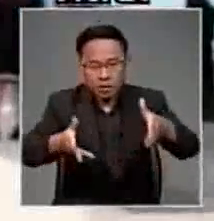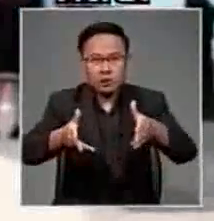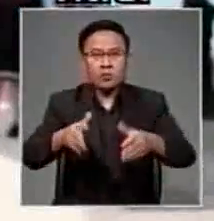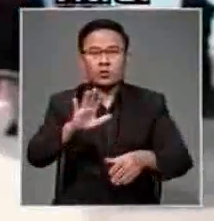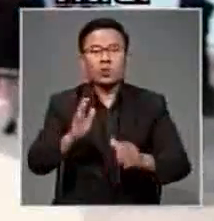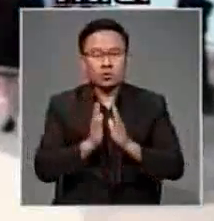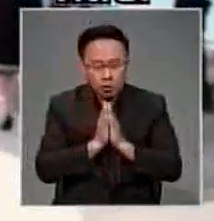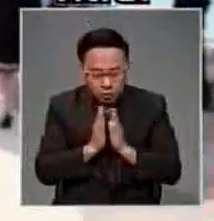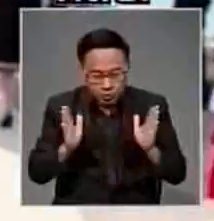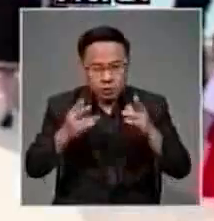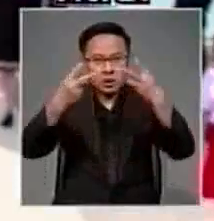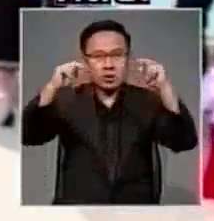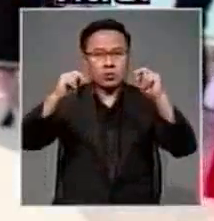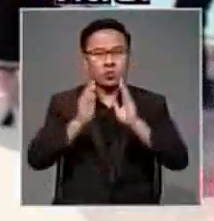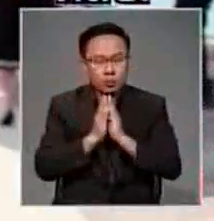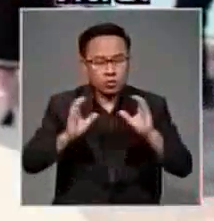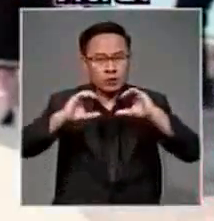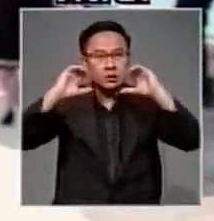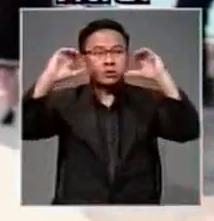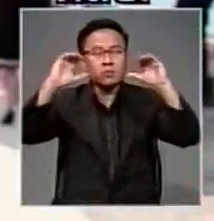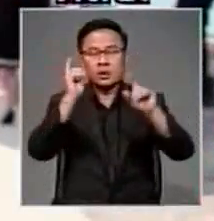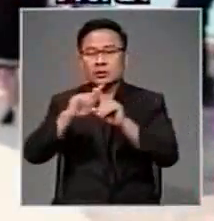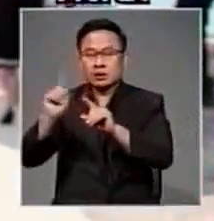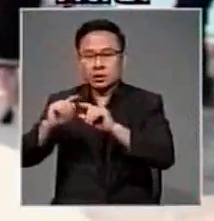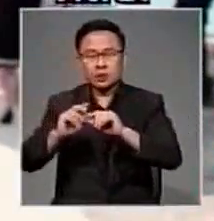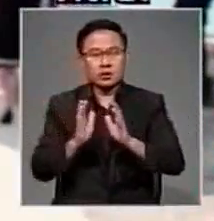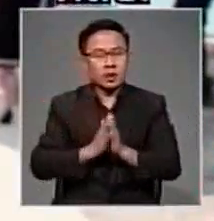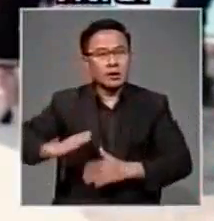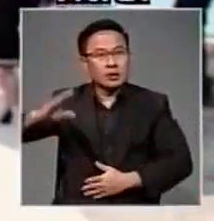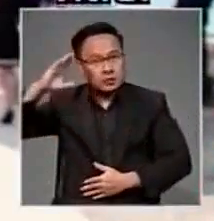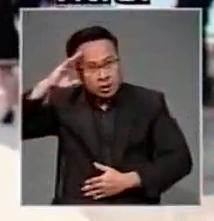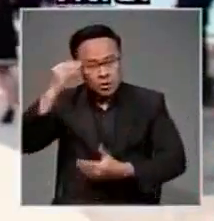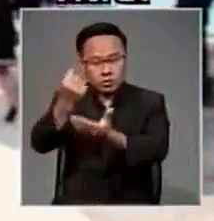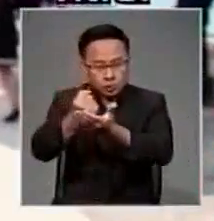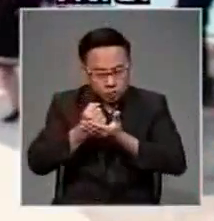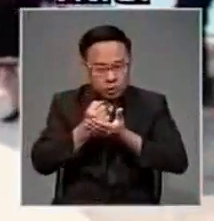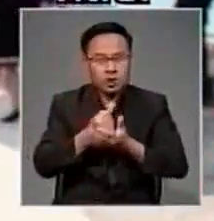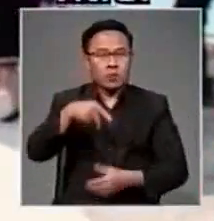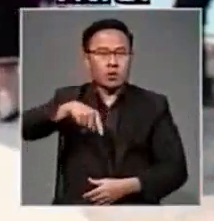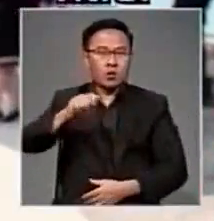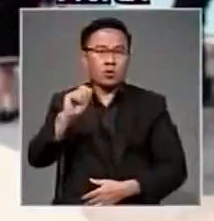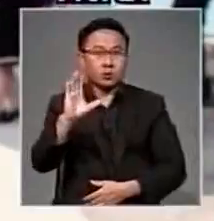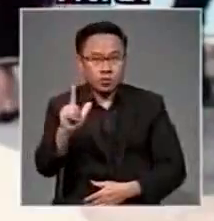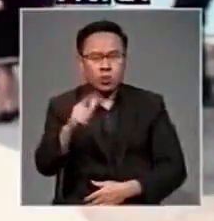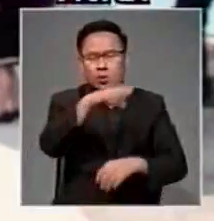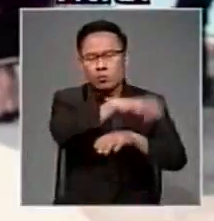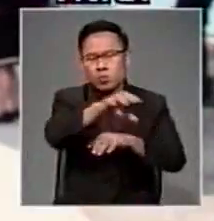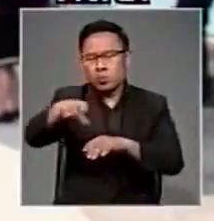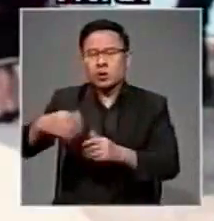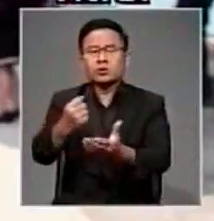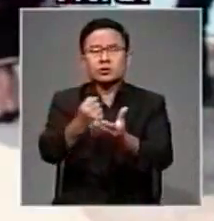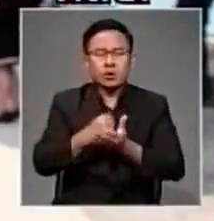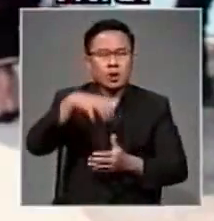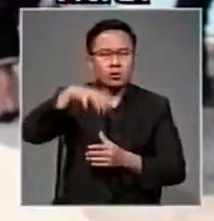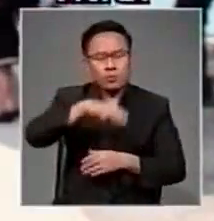องครับไม่ต้องลุกล้ำที่ของรัฐอยากขอบคุณนายกรัฐมนตรีเลยนะครับรัฐบาลทั้งทางทหารที่เข้ามา